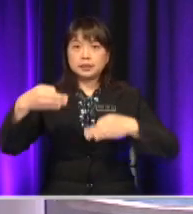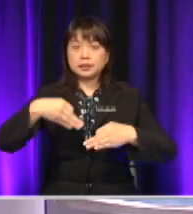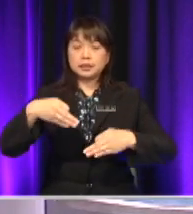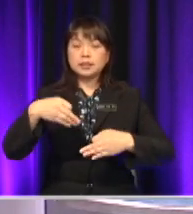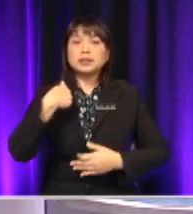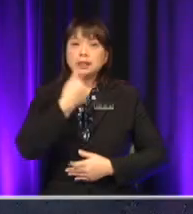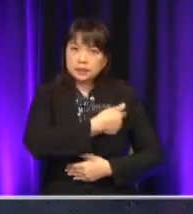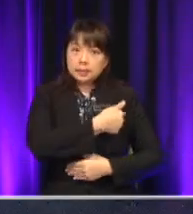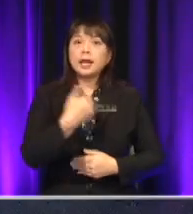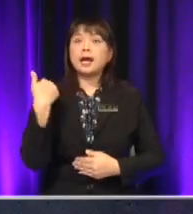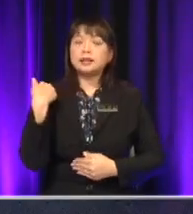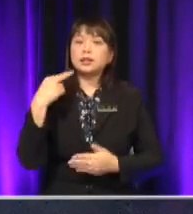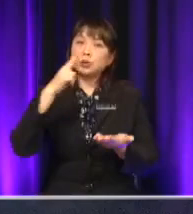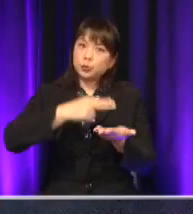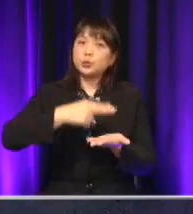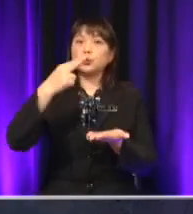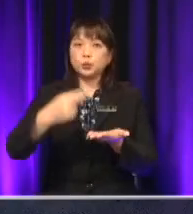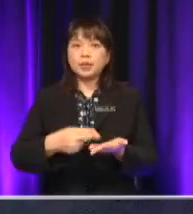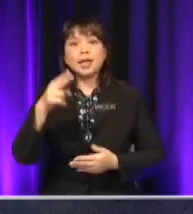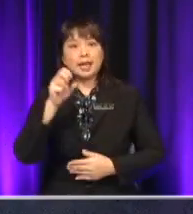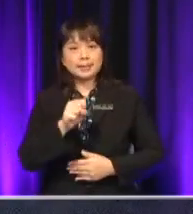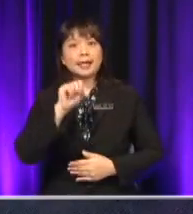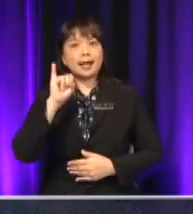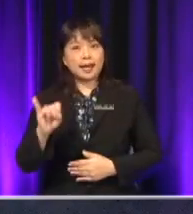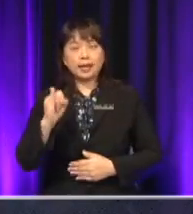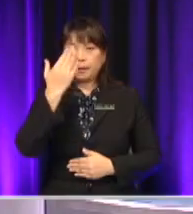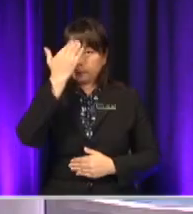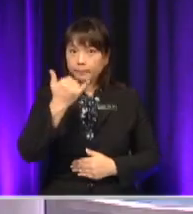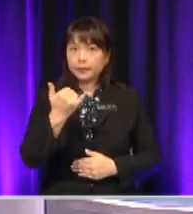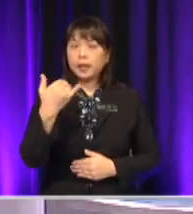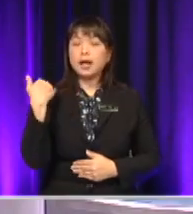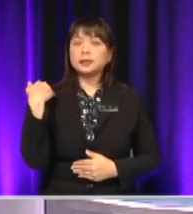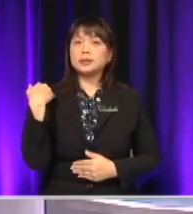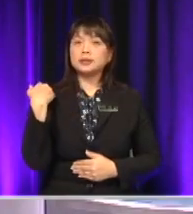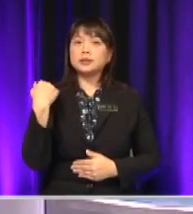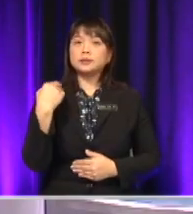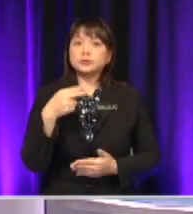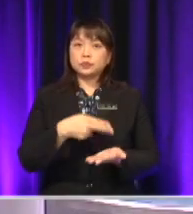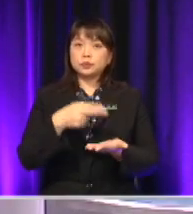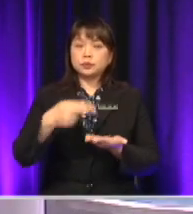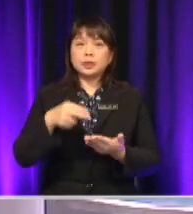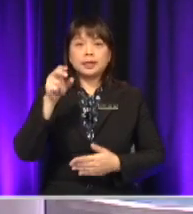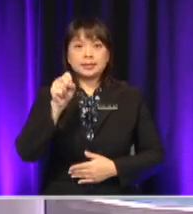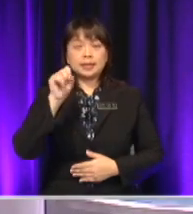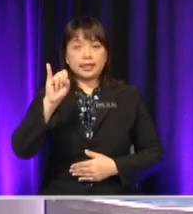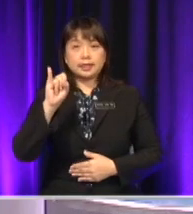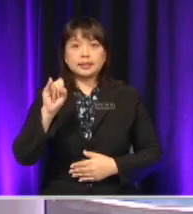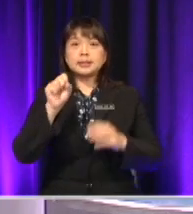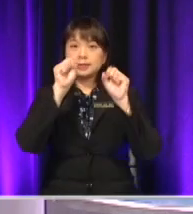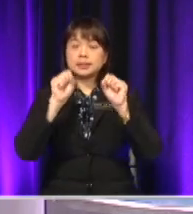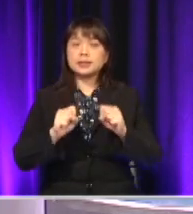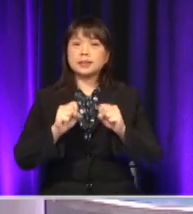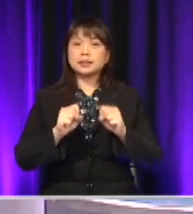SI. Unit SI. Kenapa kena ada unit SI ni, cikgu? Okey, kenapa kena ada unit SI ni? Unit SI ni maknanya sistem antarabangsa lah kalau dalam